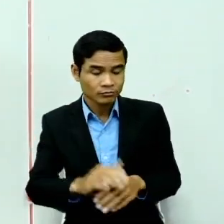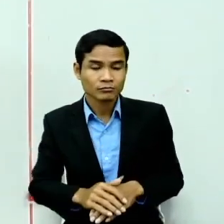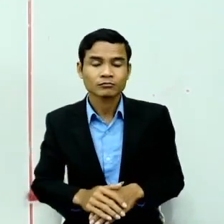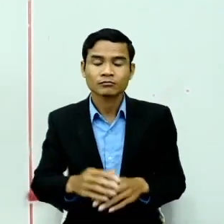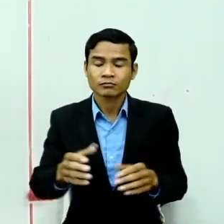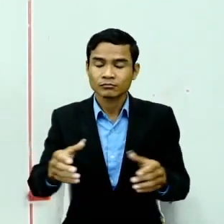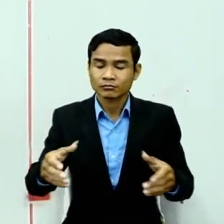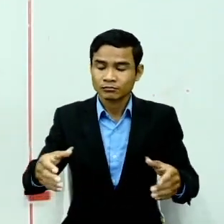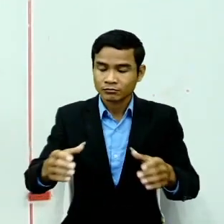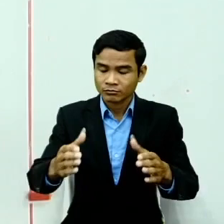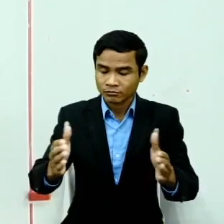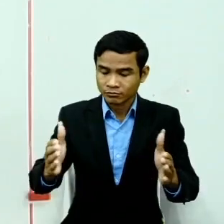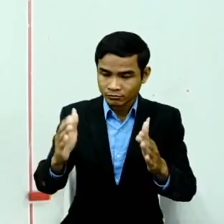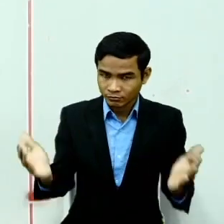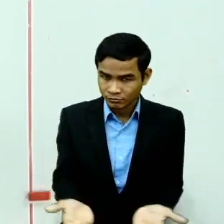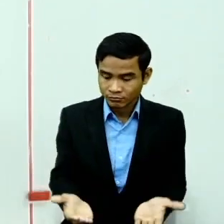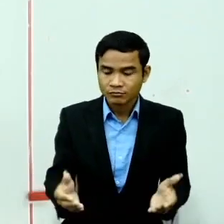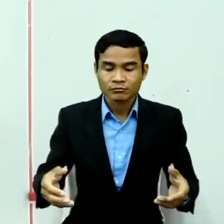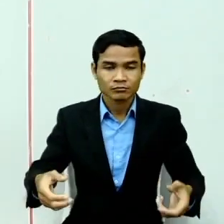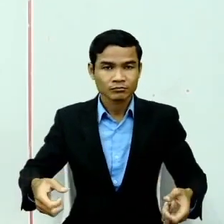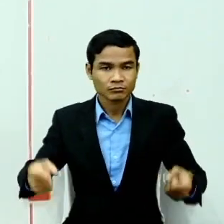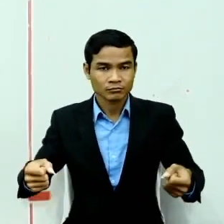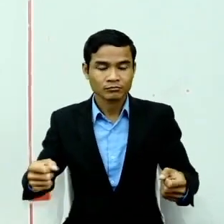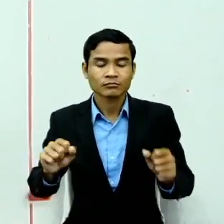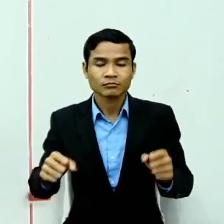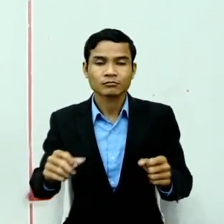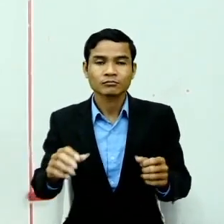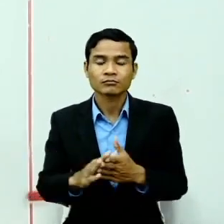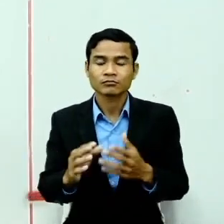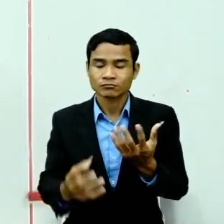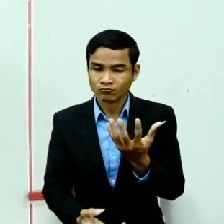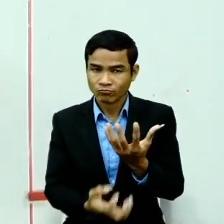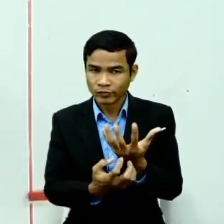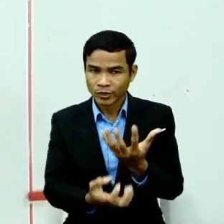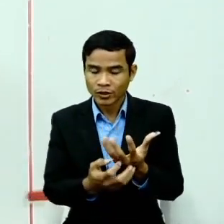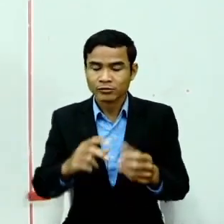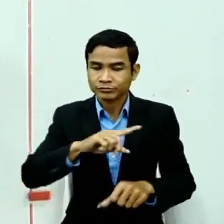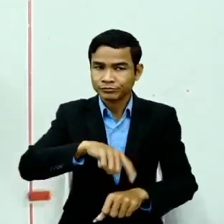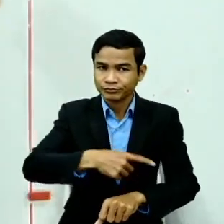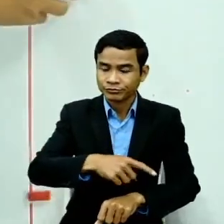ចា នេះ គេ កំពុង តែ rúng rụng ngoa cha